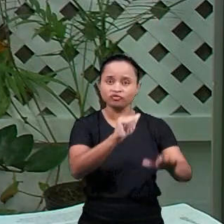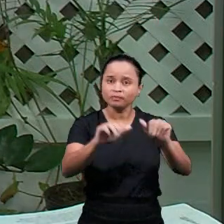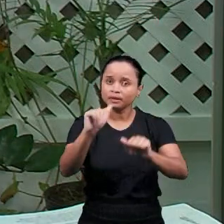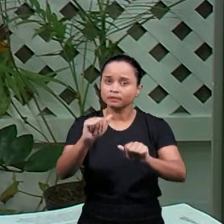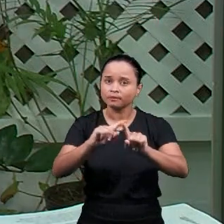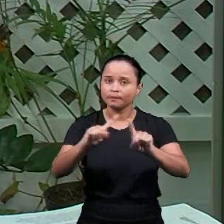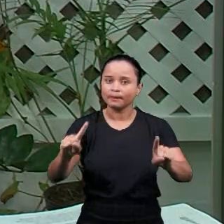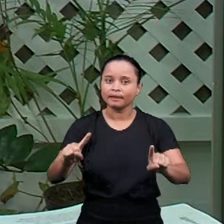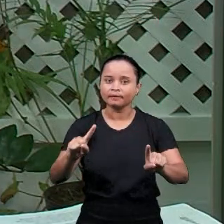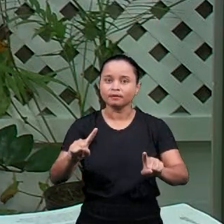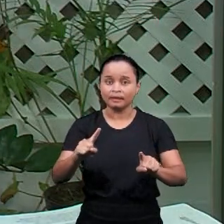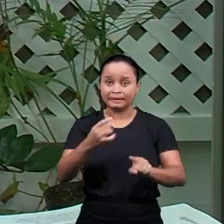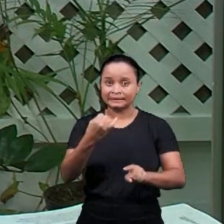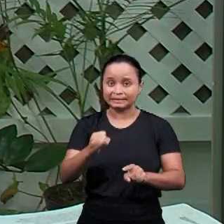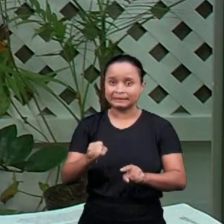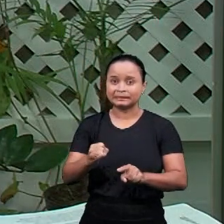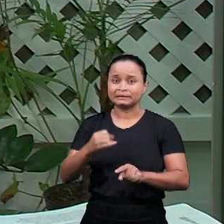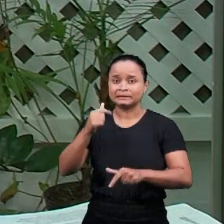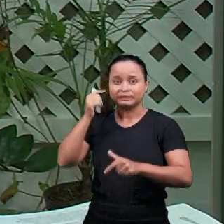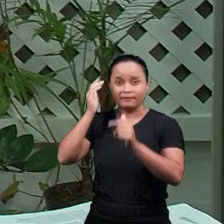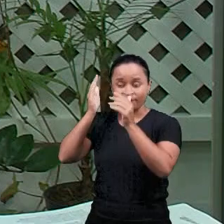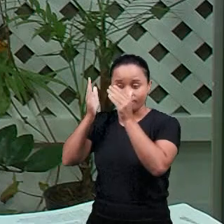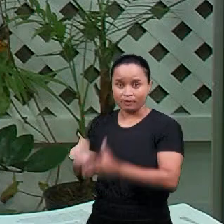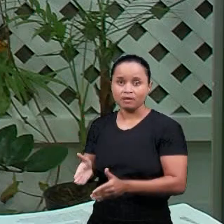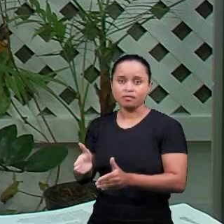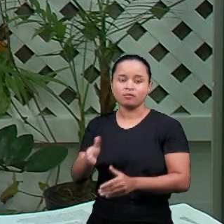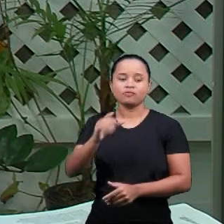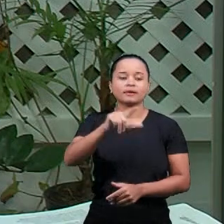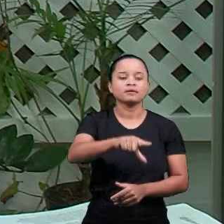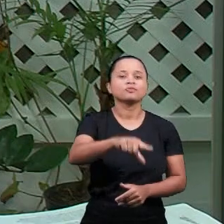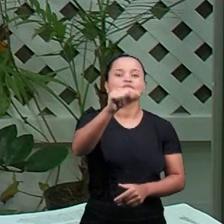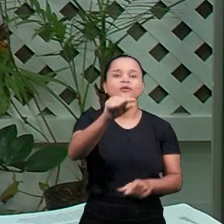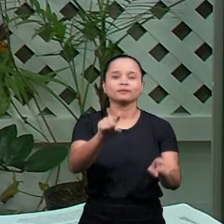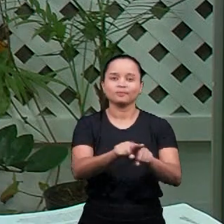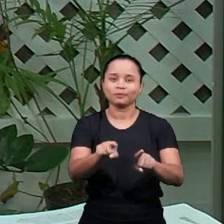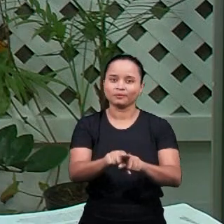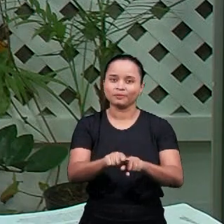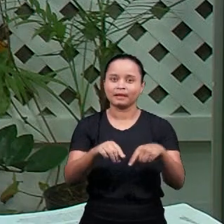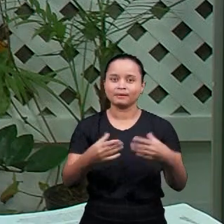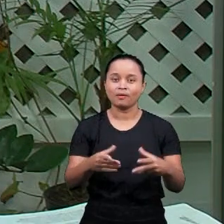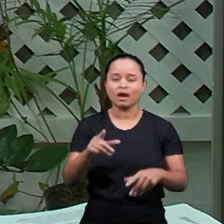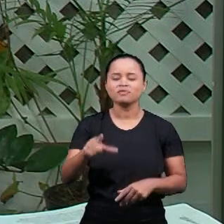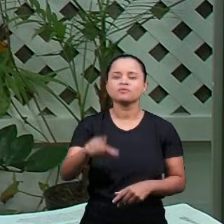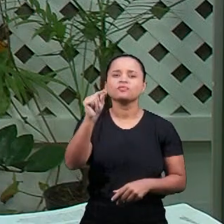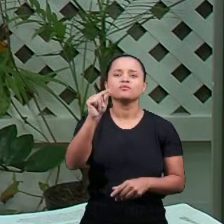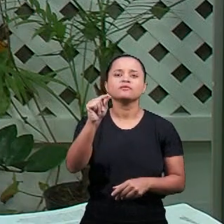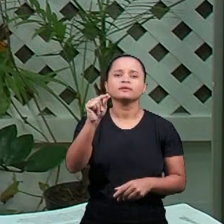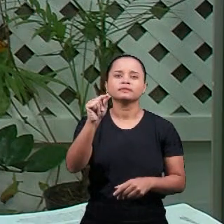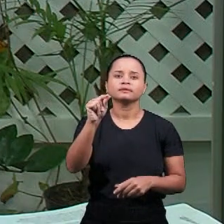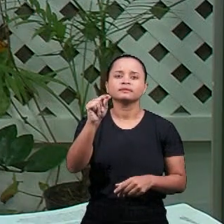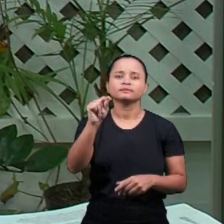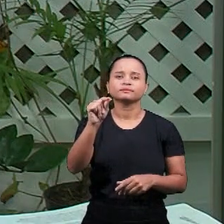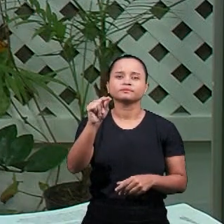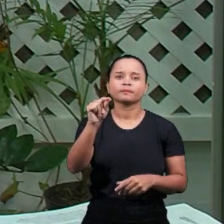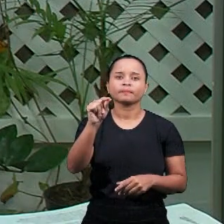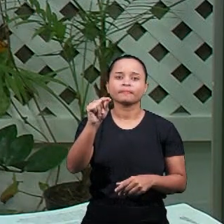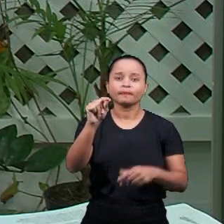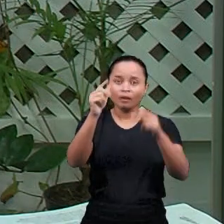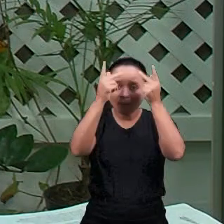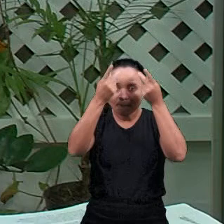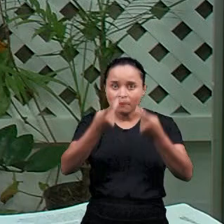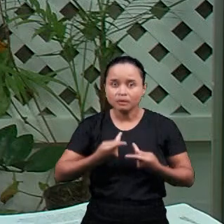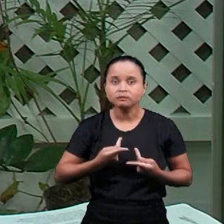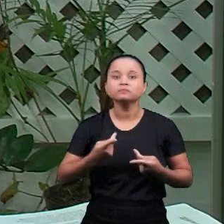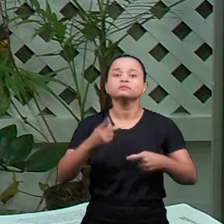être compris. Donc, le choix, c'est-à-dire celui qui détermine, c'est l'homme lui-même.